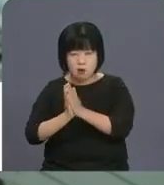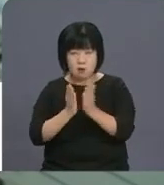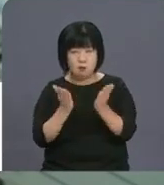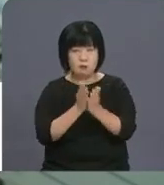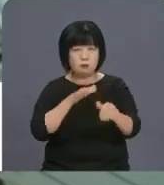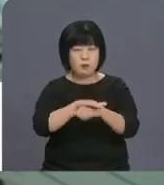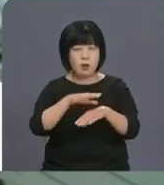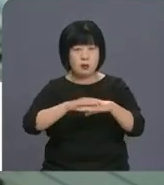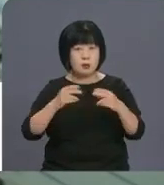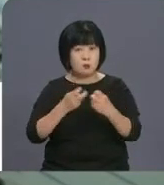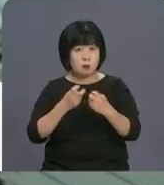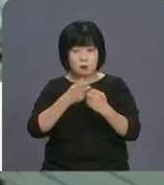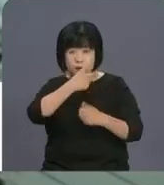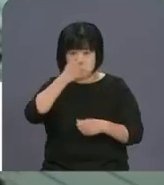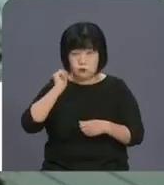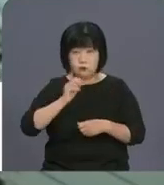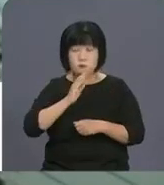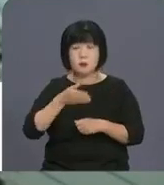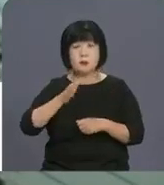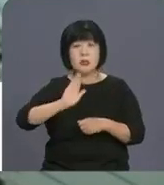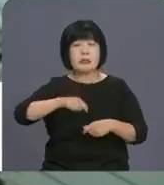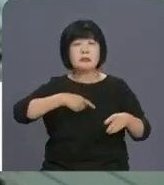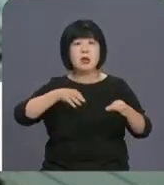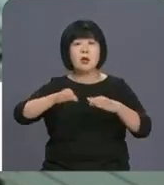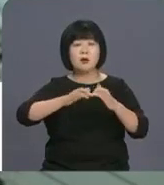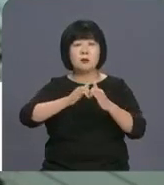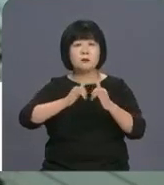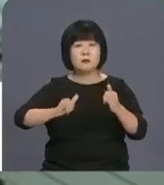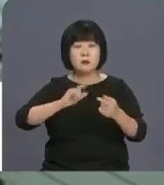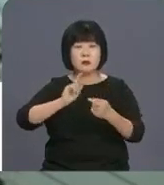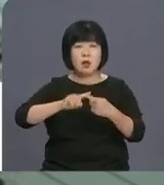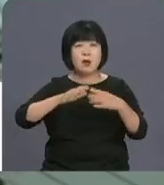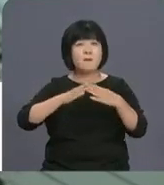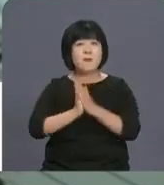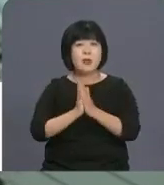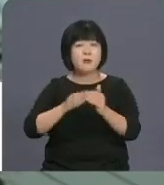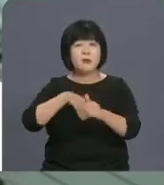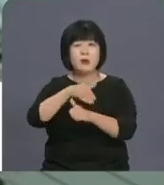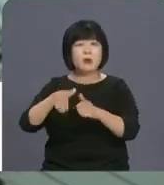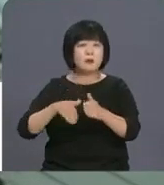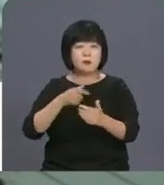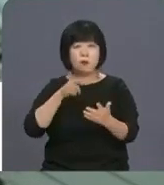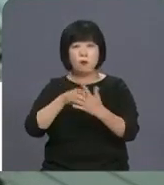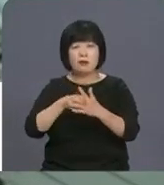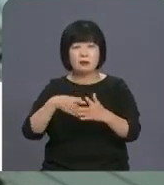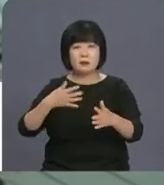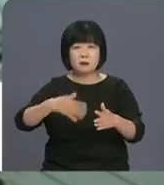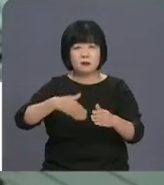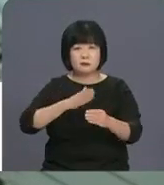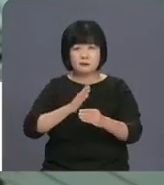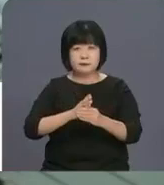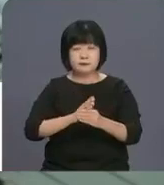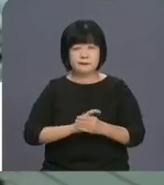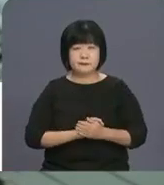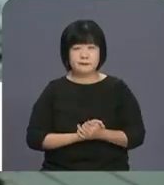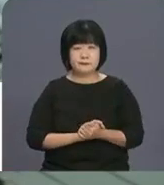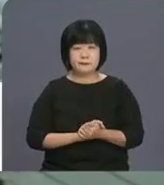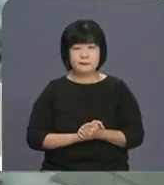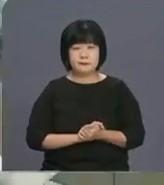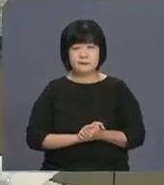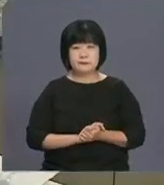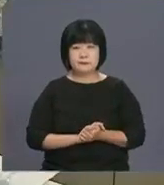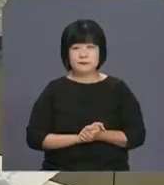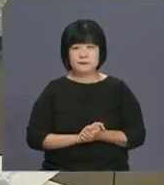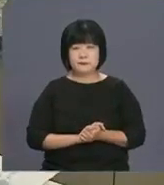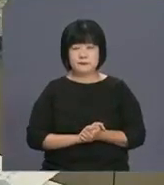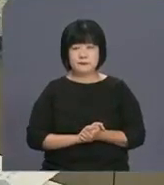모자란데 부산시에서는 자영업자들의 폐업 현황조차 파악하지 못하고 있습니다. 이도훈 기자입니다.